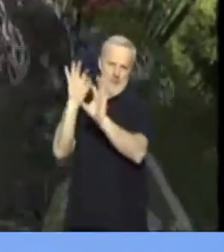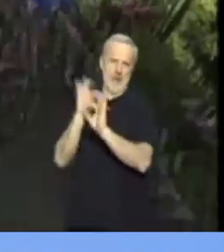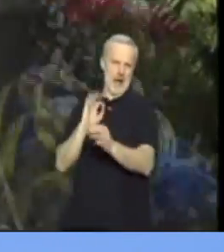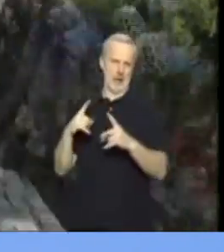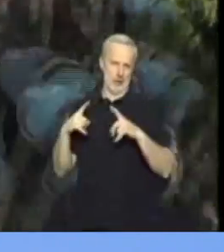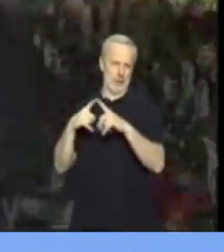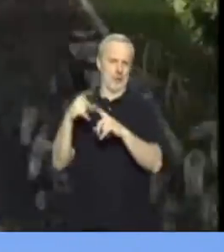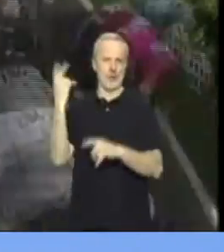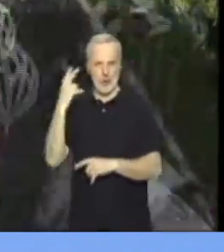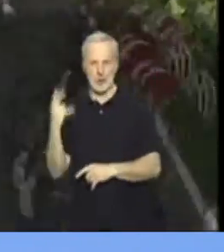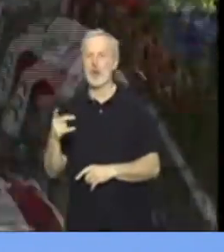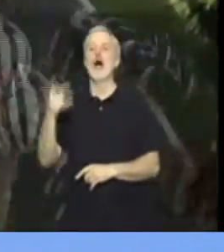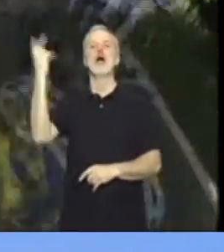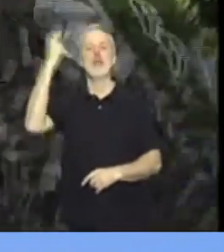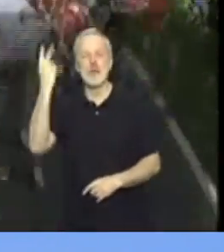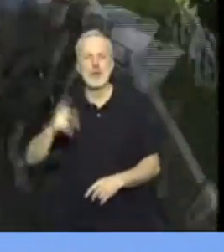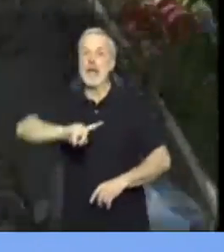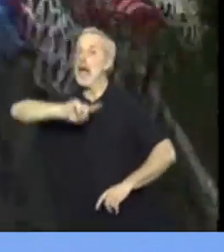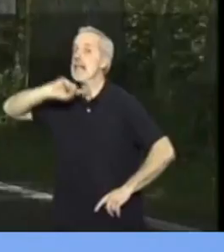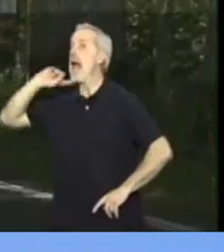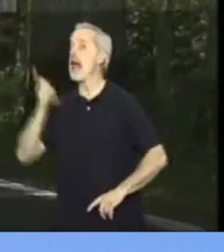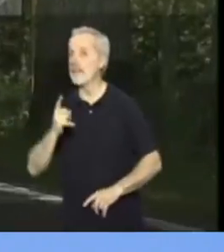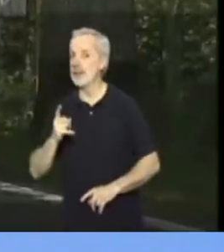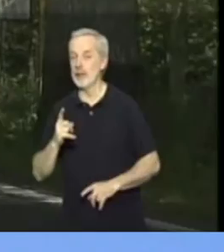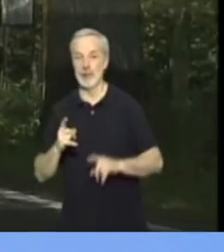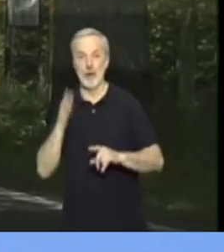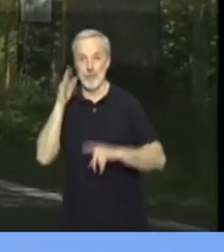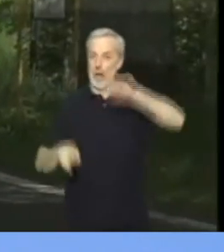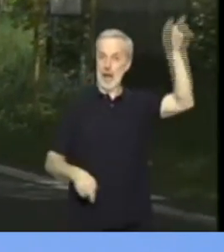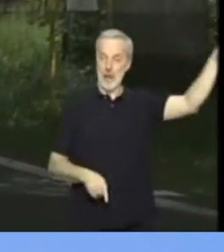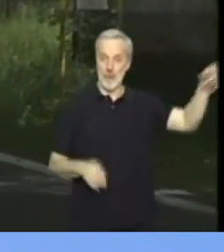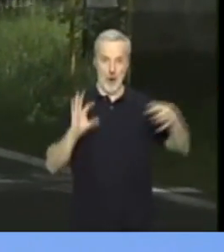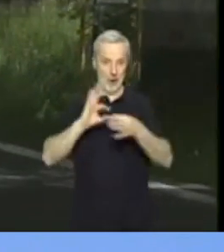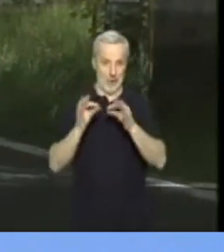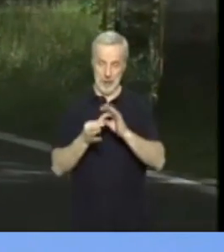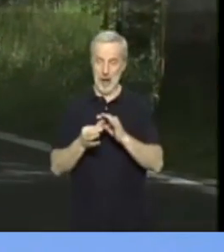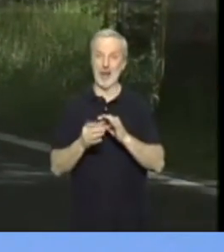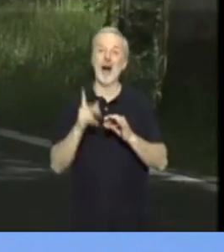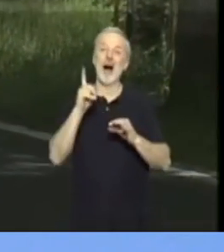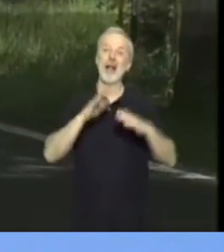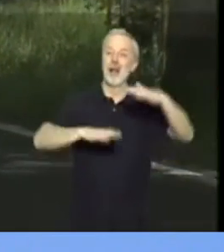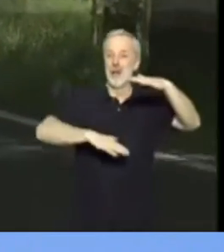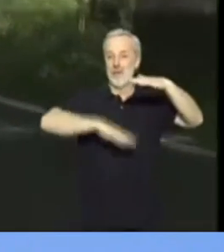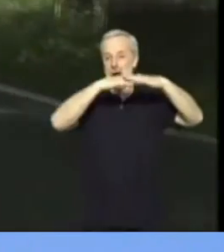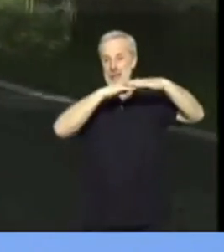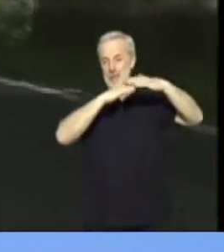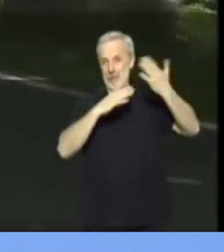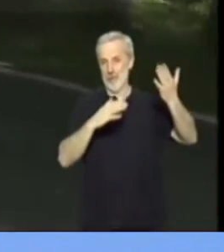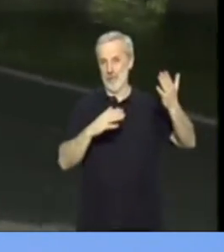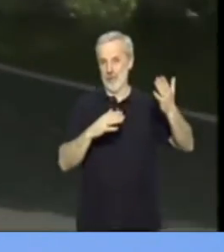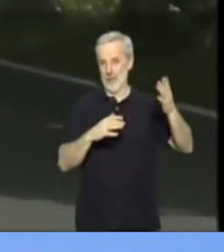říct, samozřejmě absolutní špičky třeba budou na olympijských hrách, ale ten olympijský závod není nafukovací a je určen opravdu